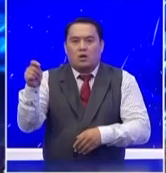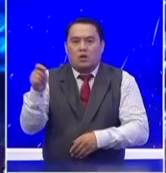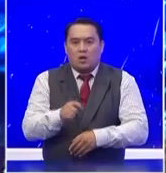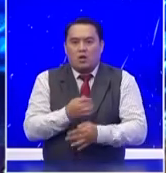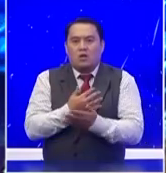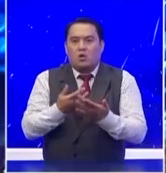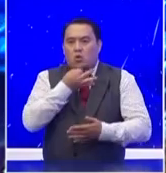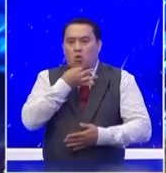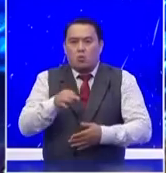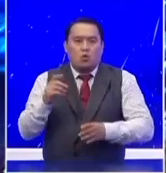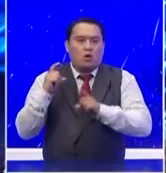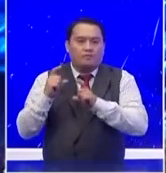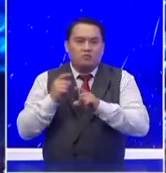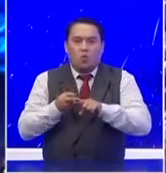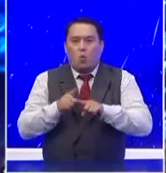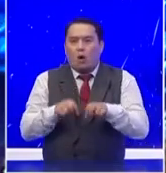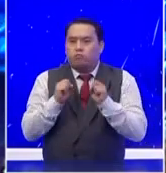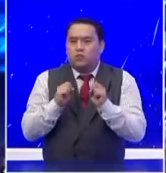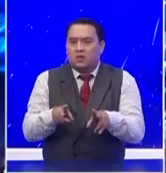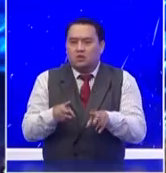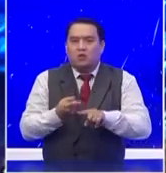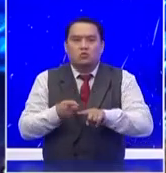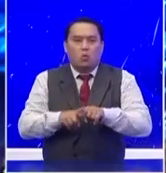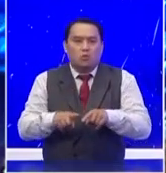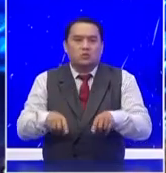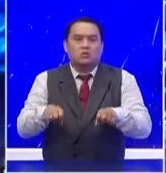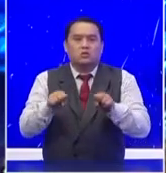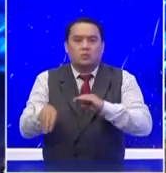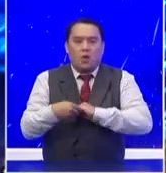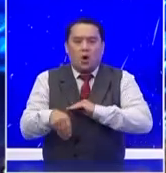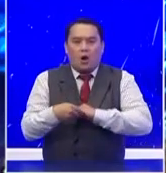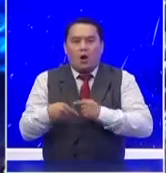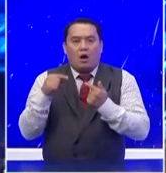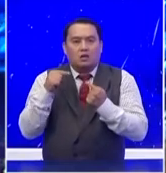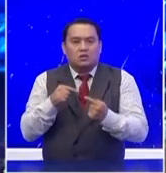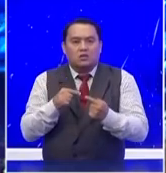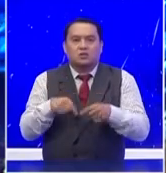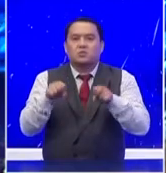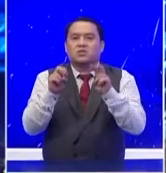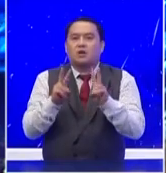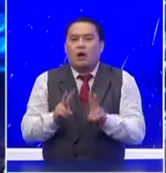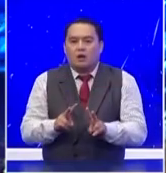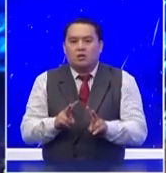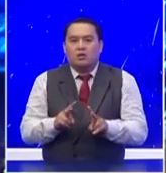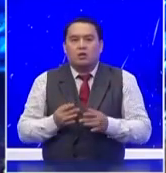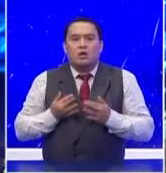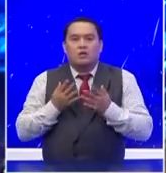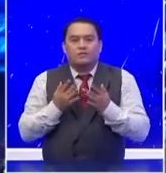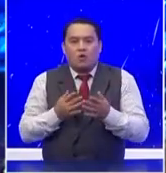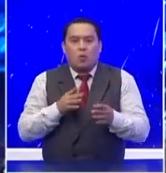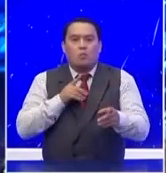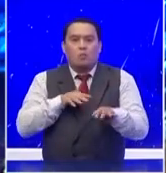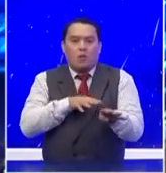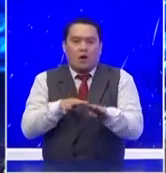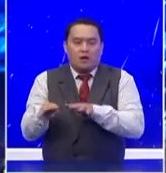жатқан кез келген көлік үшін бұл аймақта қауіпті дейді. Осыған байланысты сыбайлас жемқорлыққа қарсы қызмет мамандары тиісті сала өкілдерімен